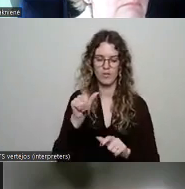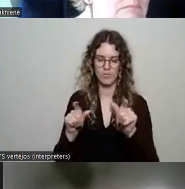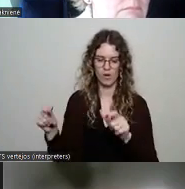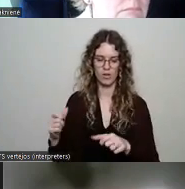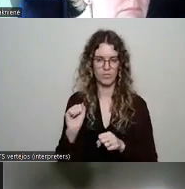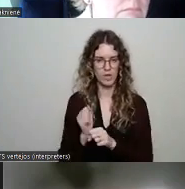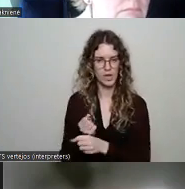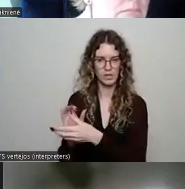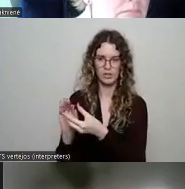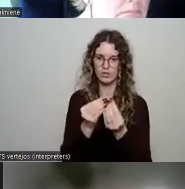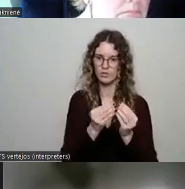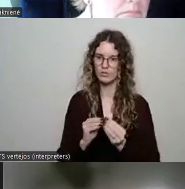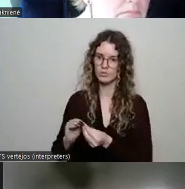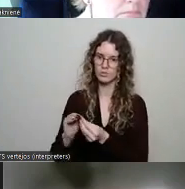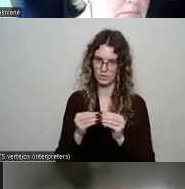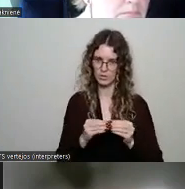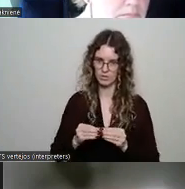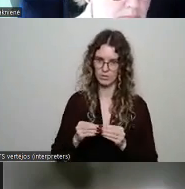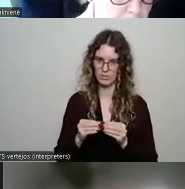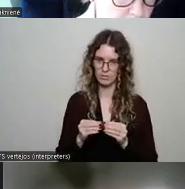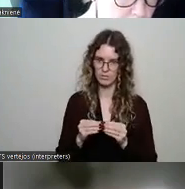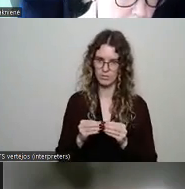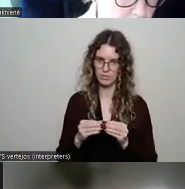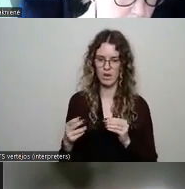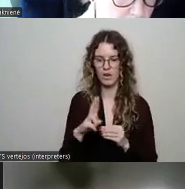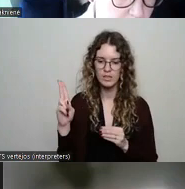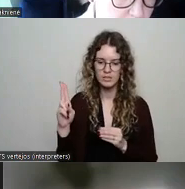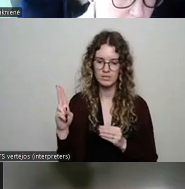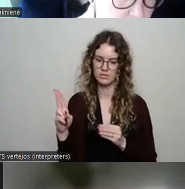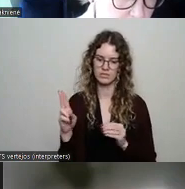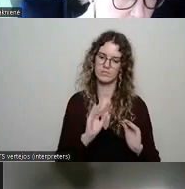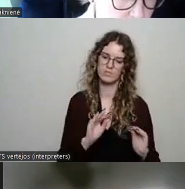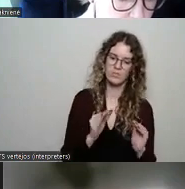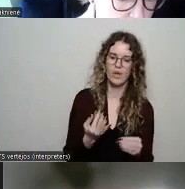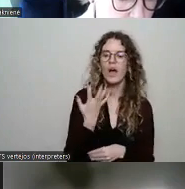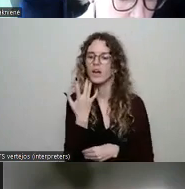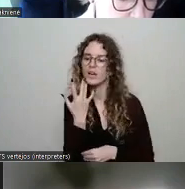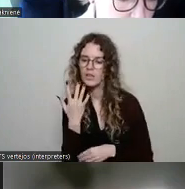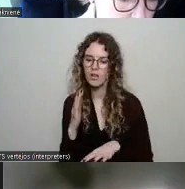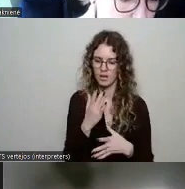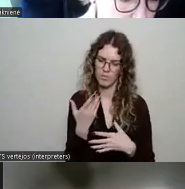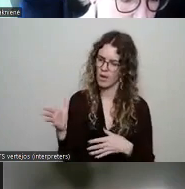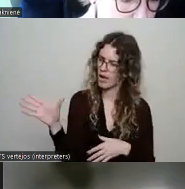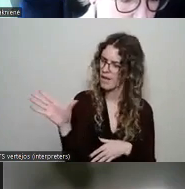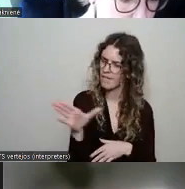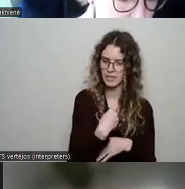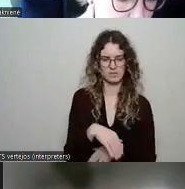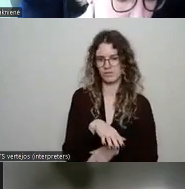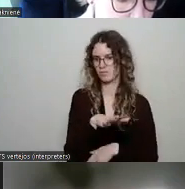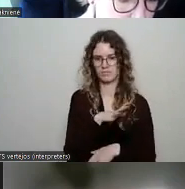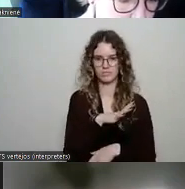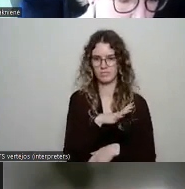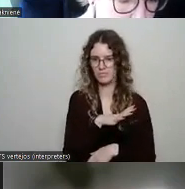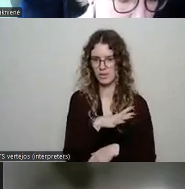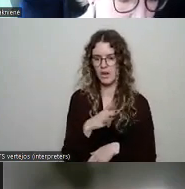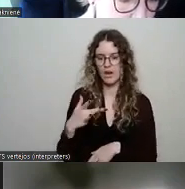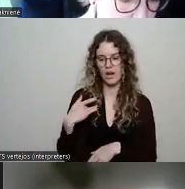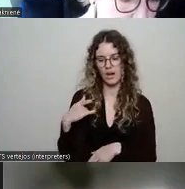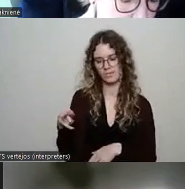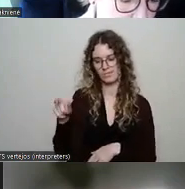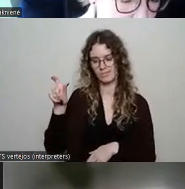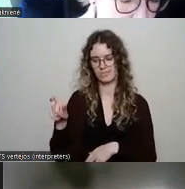ir susitarti, kas, kada, ką ugdys. Visko neįmanoma daryti. Tai galbūt vienas mokytojas labiau